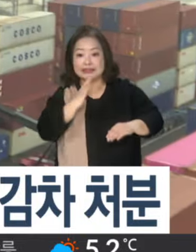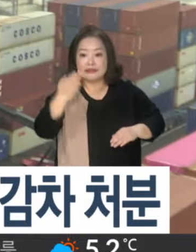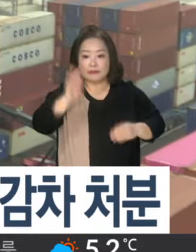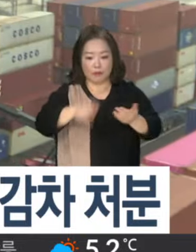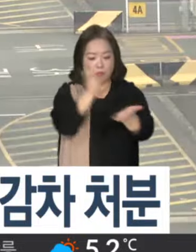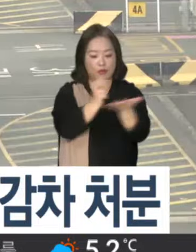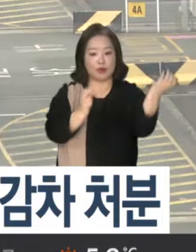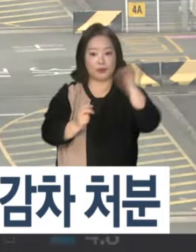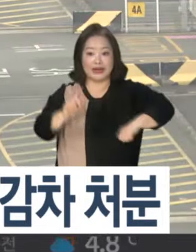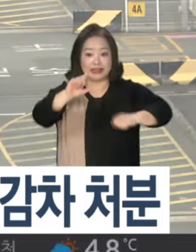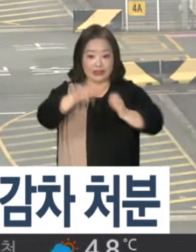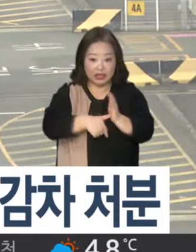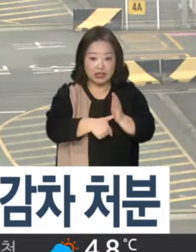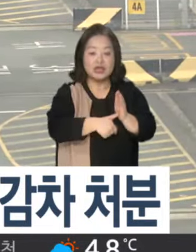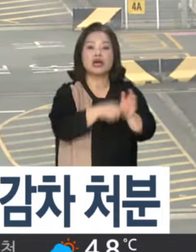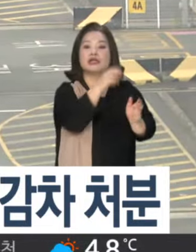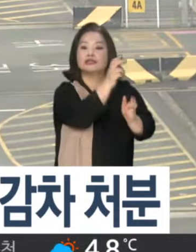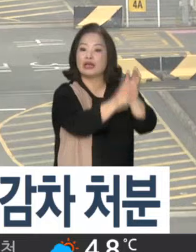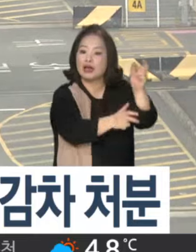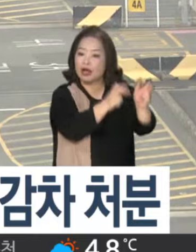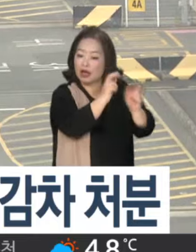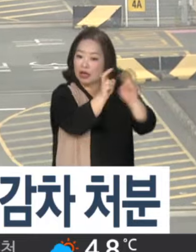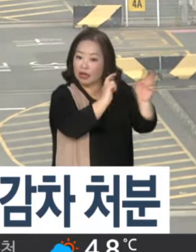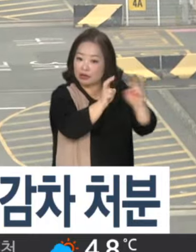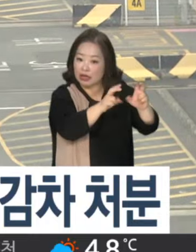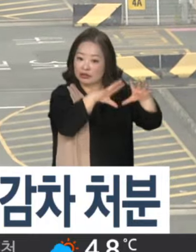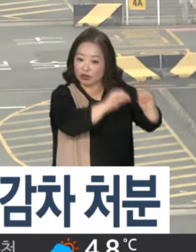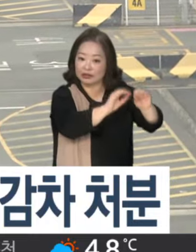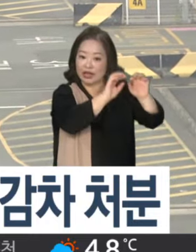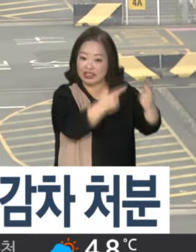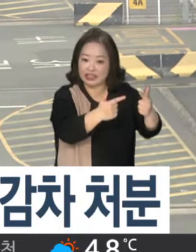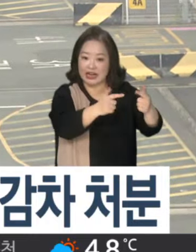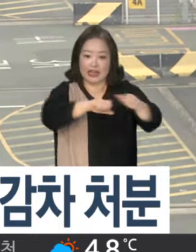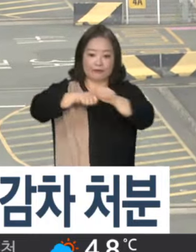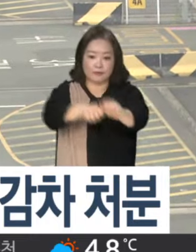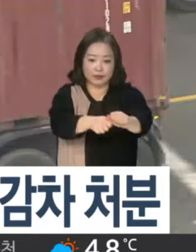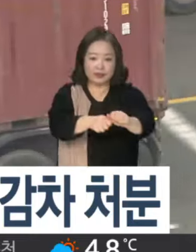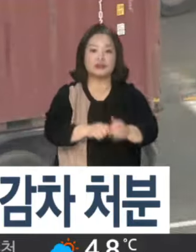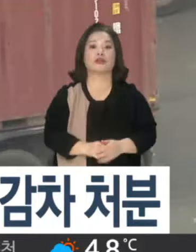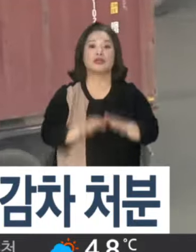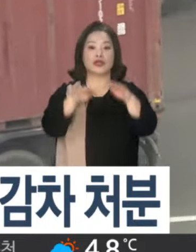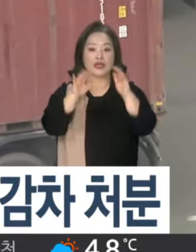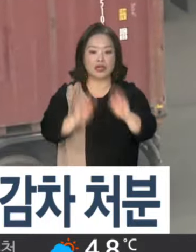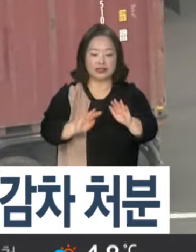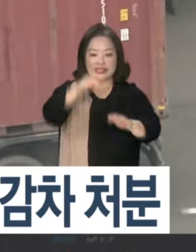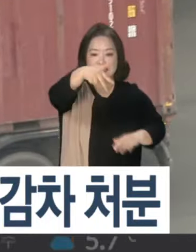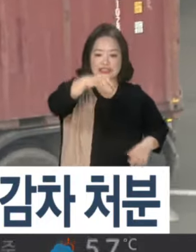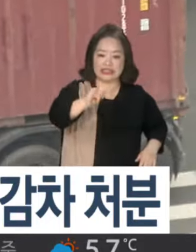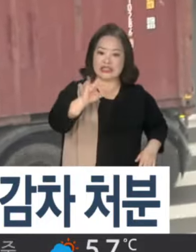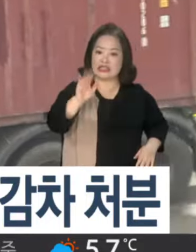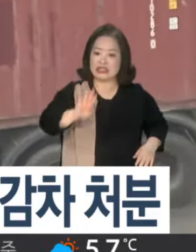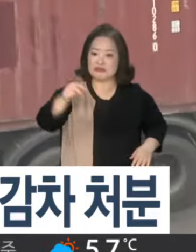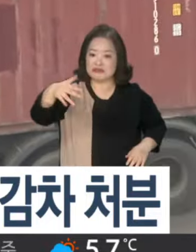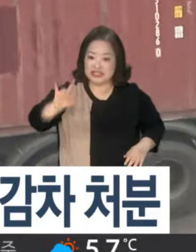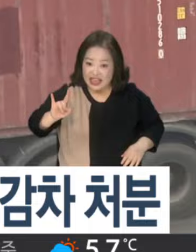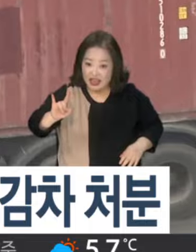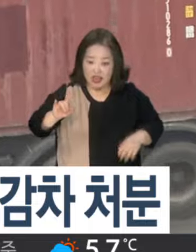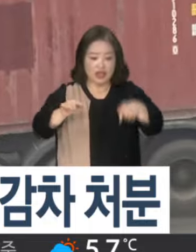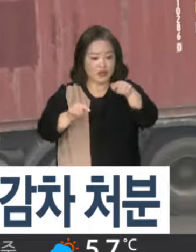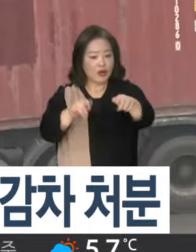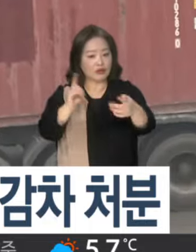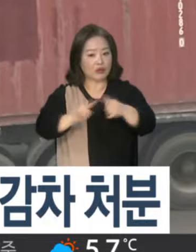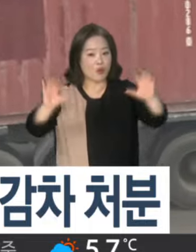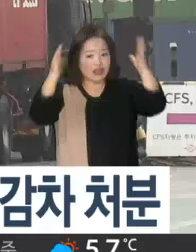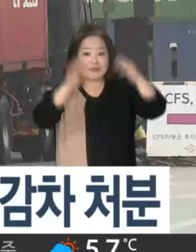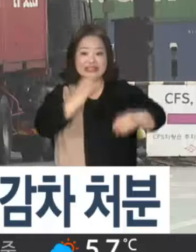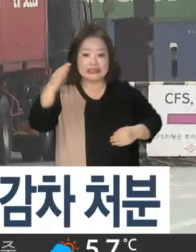위반할경우 영업정지가아닌즉각적인차량감축조치가취해집니다 .화물트럭운전사 연대는 '지입제'제도의폐지를환영하면서도